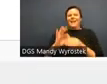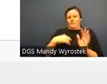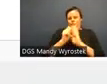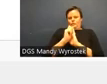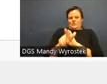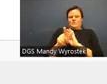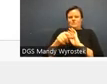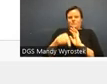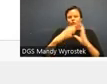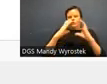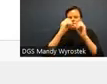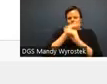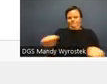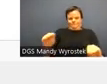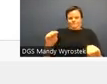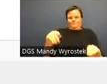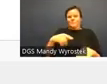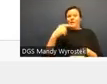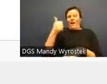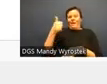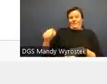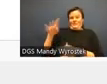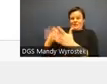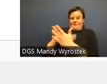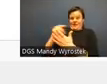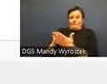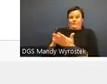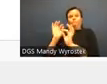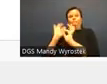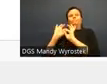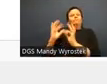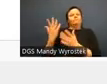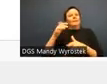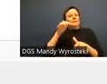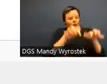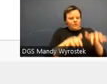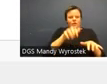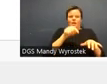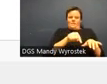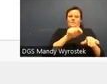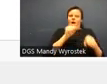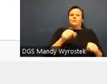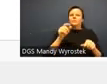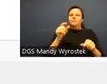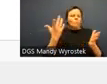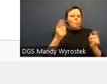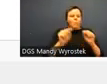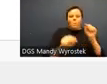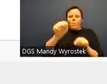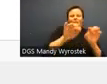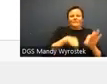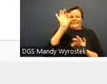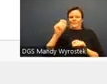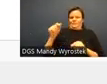um Word, die Tastaturkürzel zu finden. Dann werde ich gleich auch noch auf den Screenreader